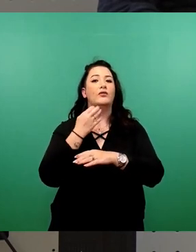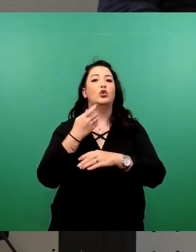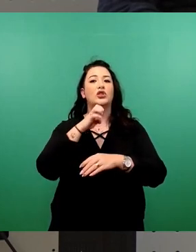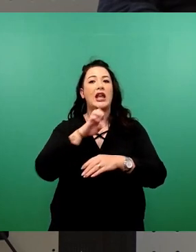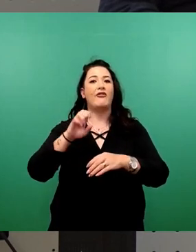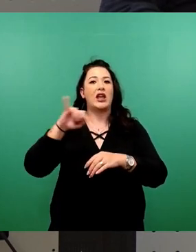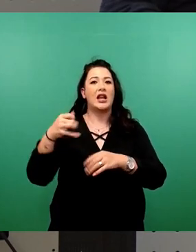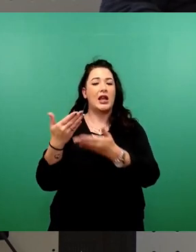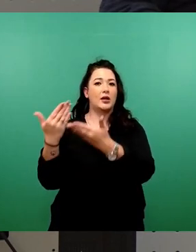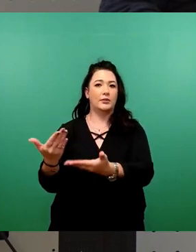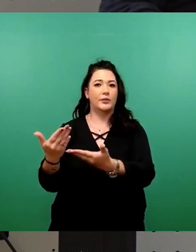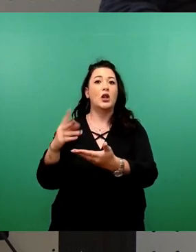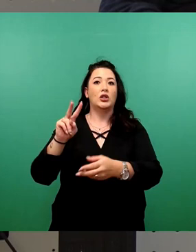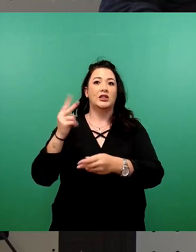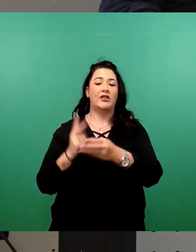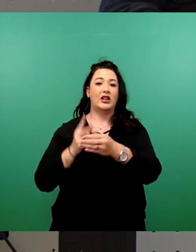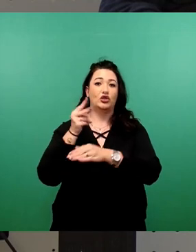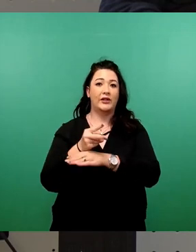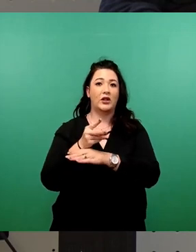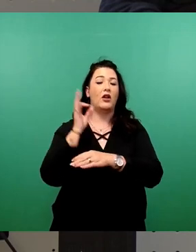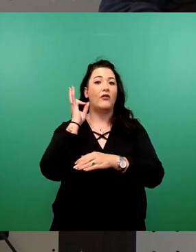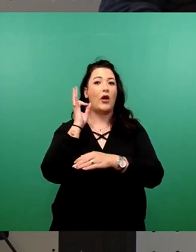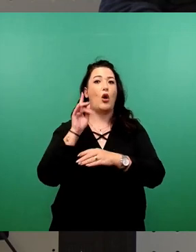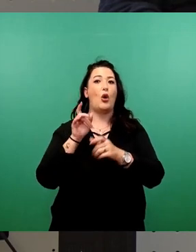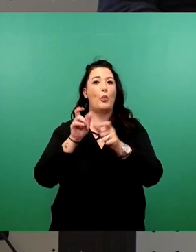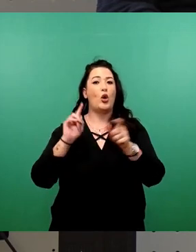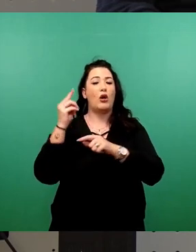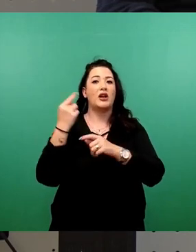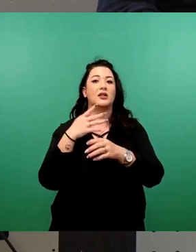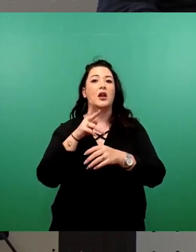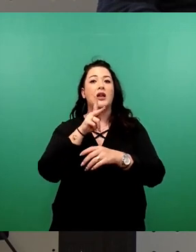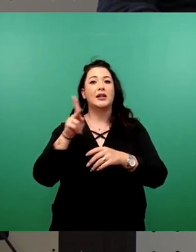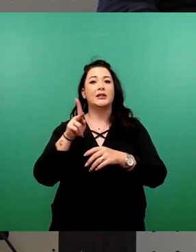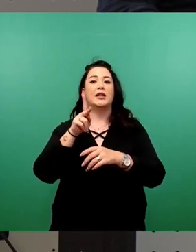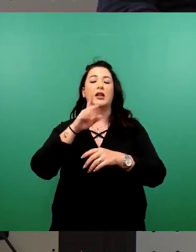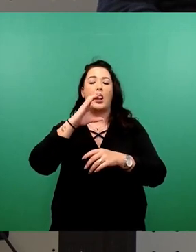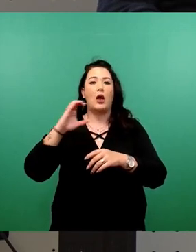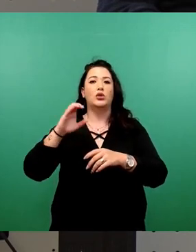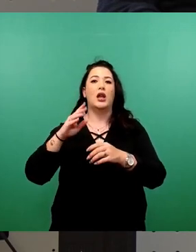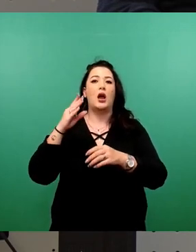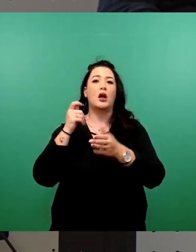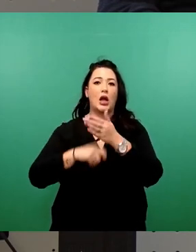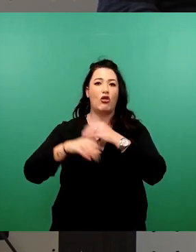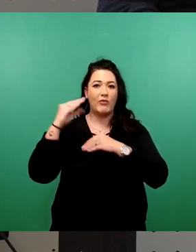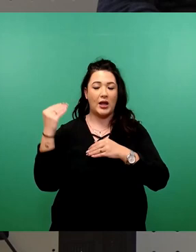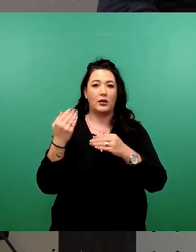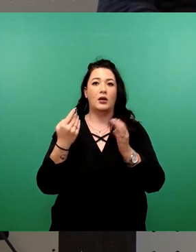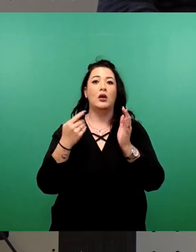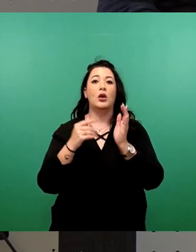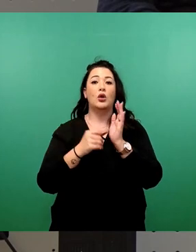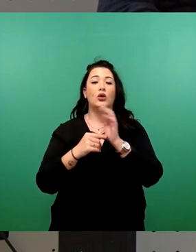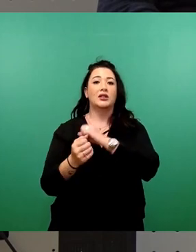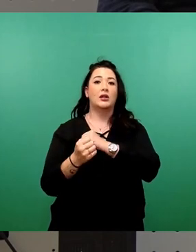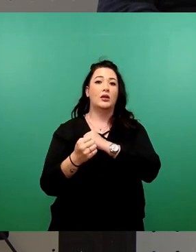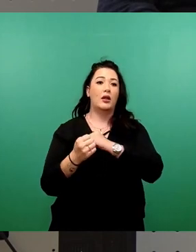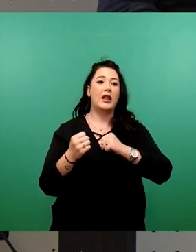zweiten Stellvertreterin Frau Bürgermeisterin Dr. Christin Claudia Kaufmann. Das ergibt sich daraus, dass die Linke dann die nächststärkste